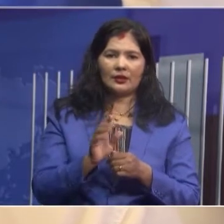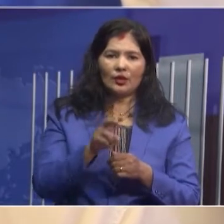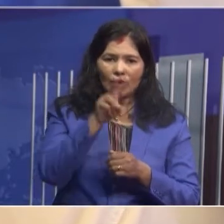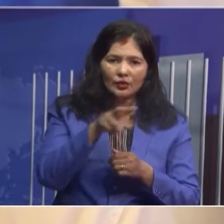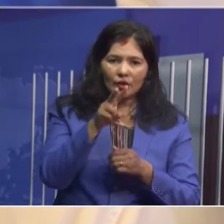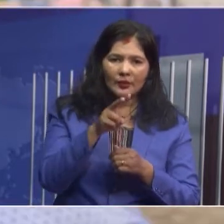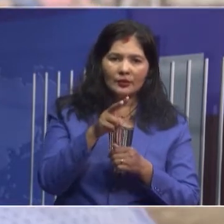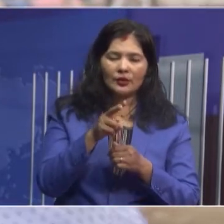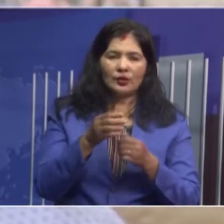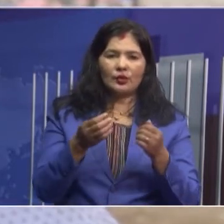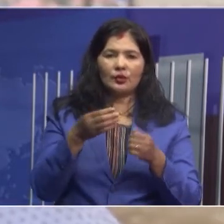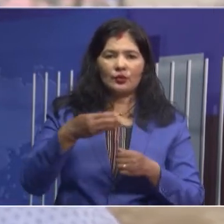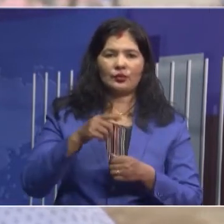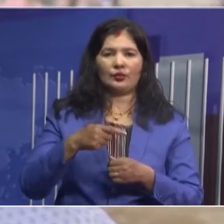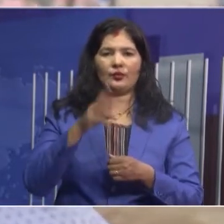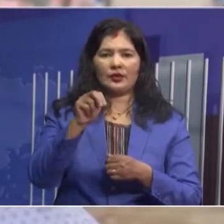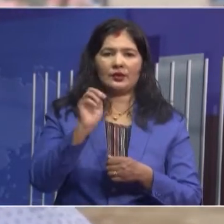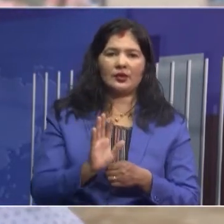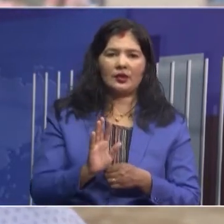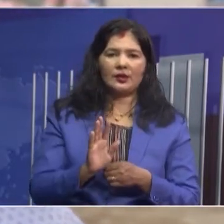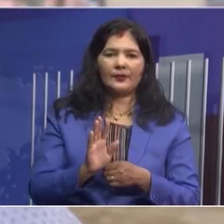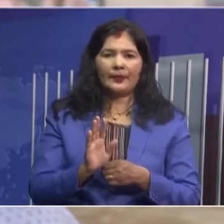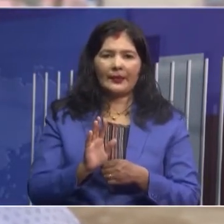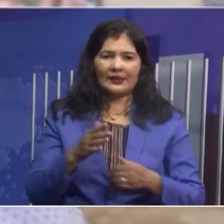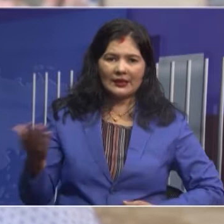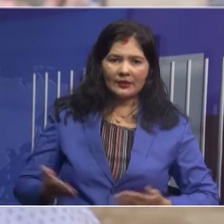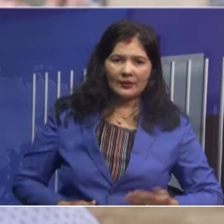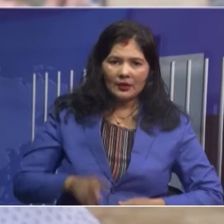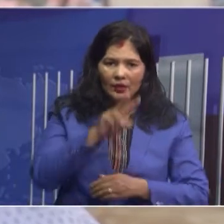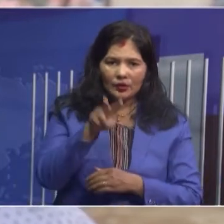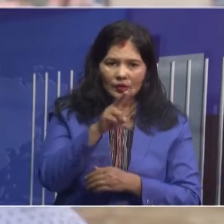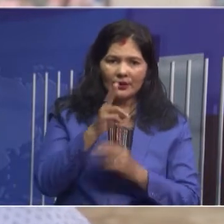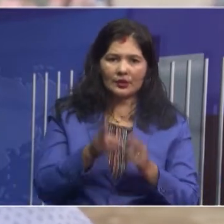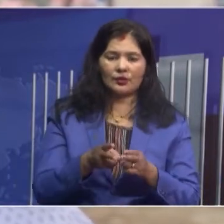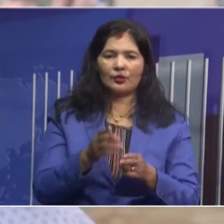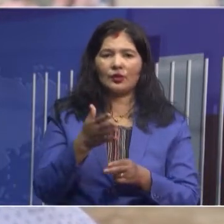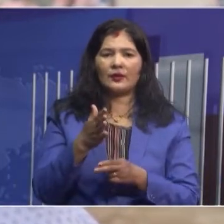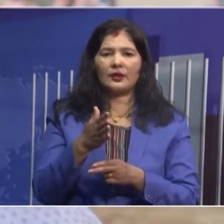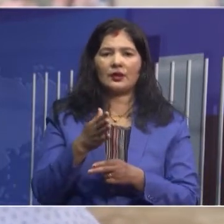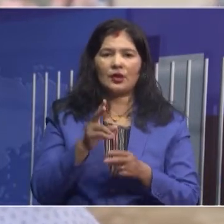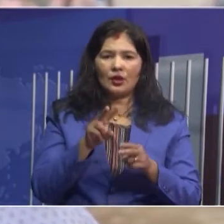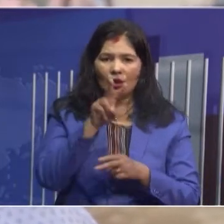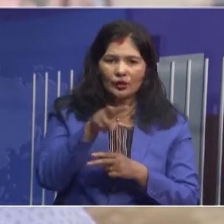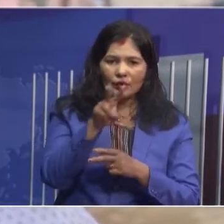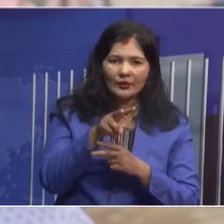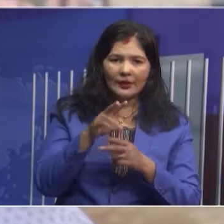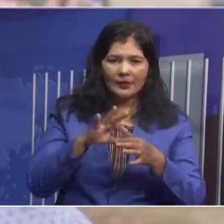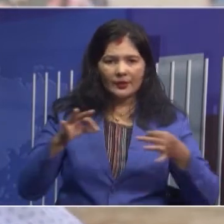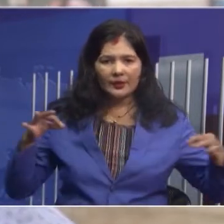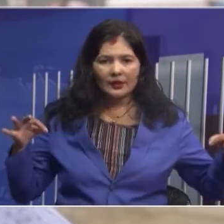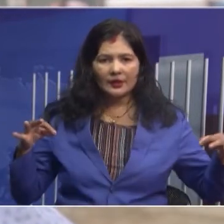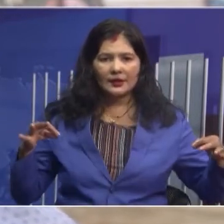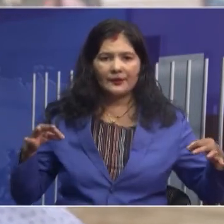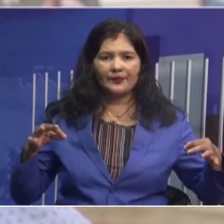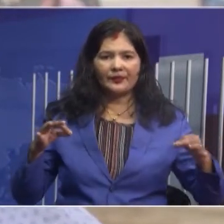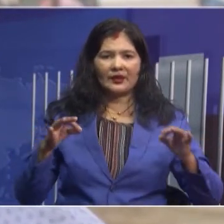अलिक मर्यादित हुनुपर्छ। चाडबाड आयो भनेपछि अनुगमन सुरु भयो भन्ने किसिमको छ। यस्तो नभएर अनुगमनको लागि अब विभिन्न उपभोक्ता हित संरक्षण